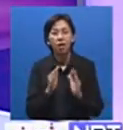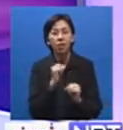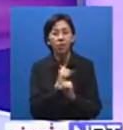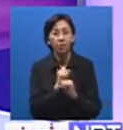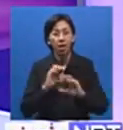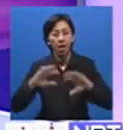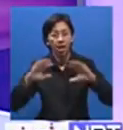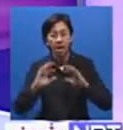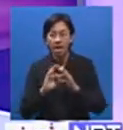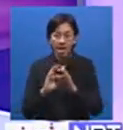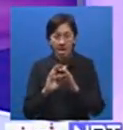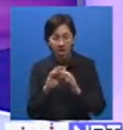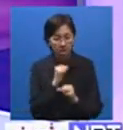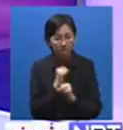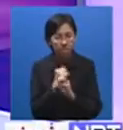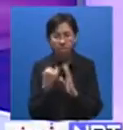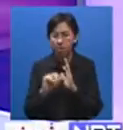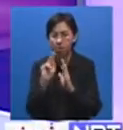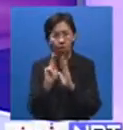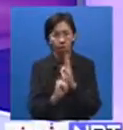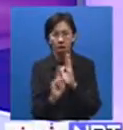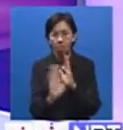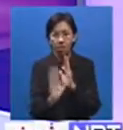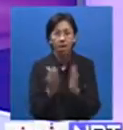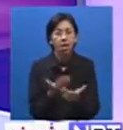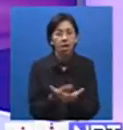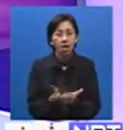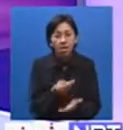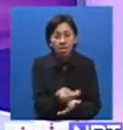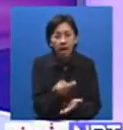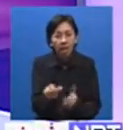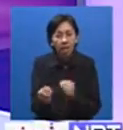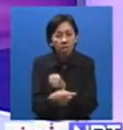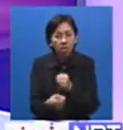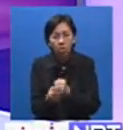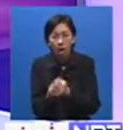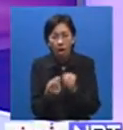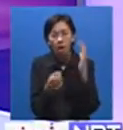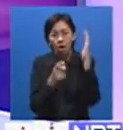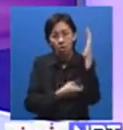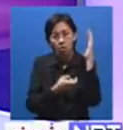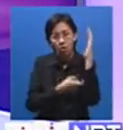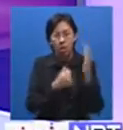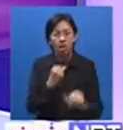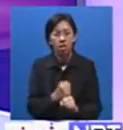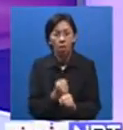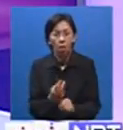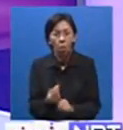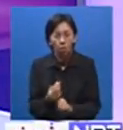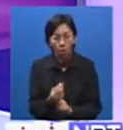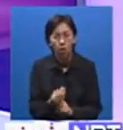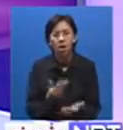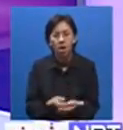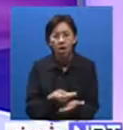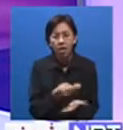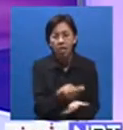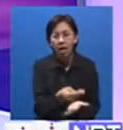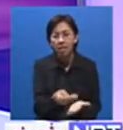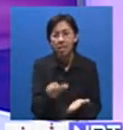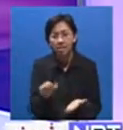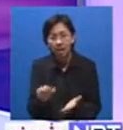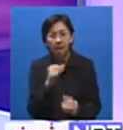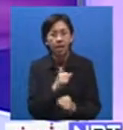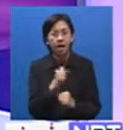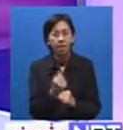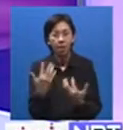ห้ามเกี่ยวข้องกับสิ่งผิดกฎหมายและเร่งจ่ายเงินช่วยเหลือชาวนาและสวนยางพาราให้รวดเร็วค่ะเพื่อที่จะควบคู่การทำง